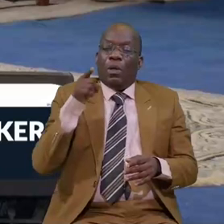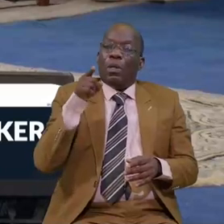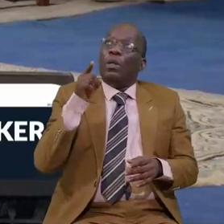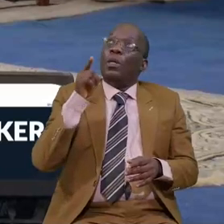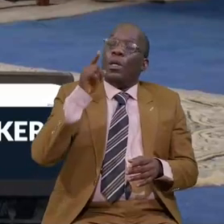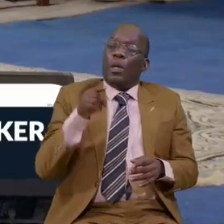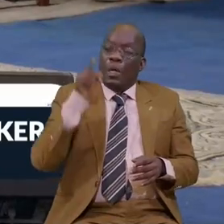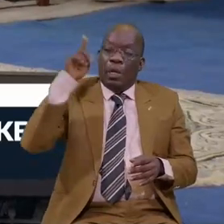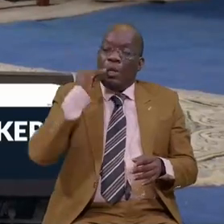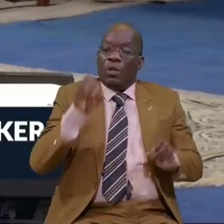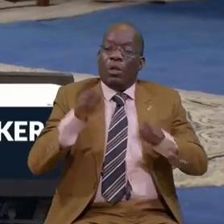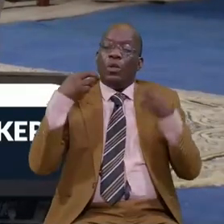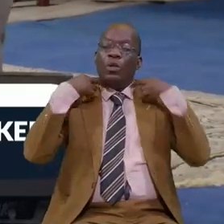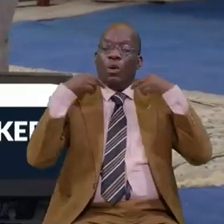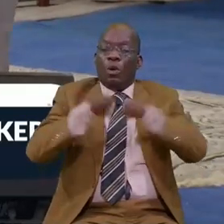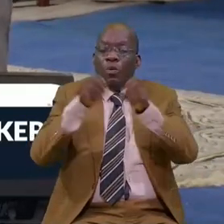c'est la croix,